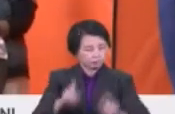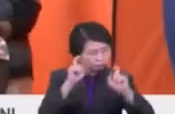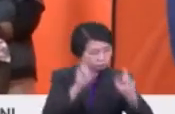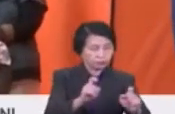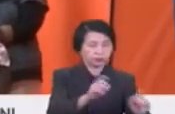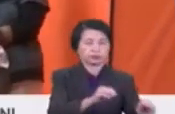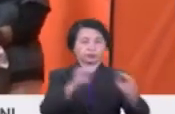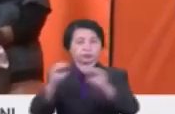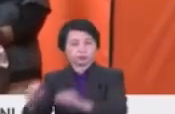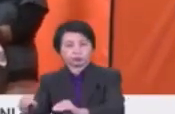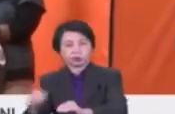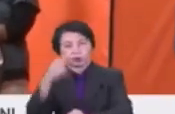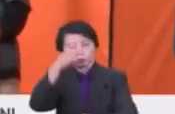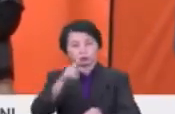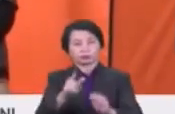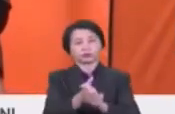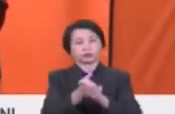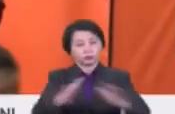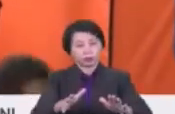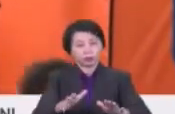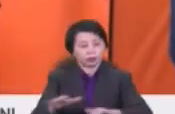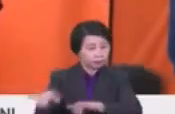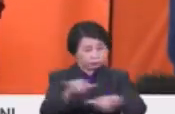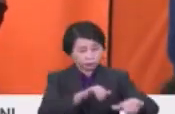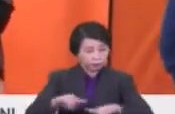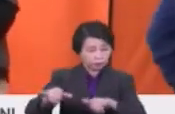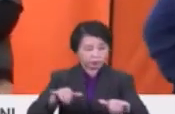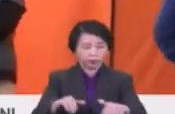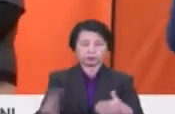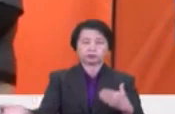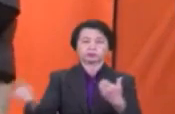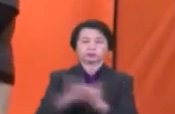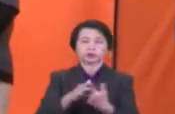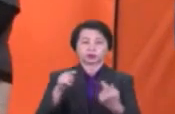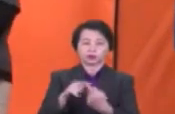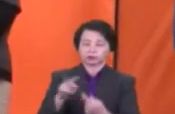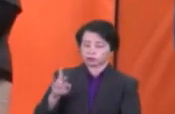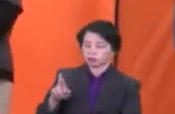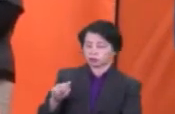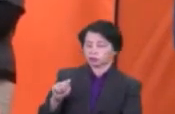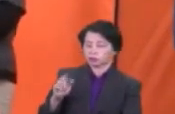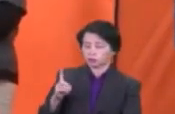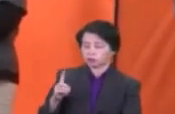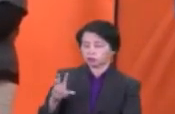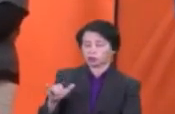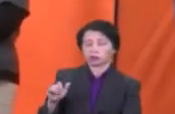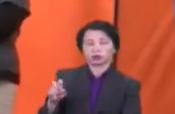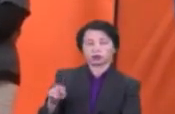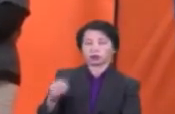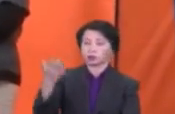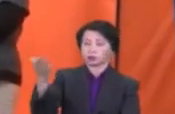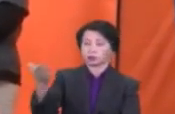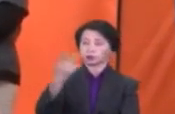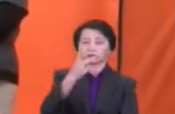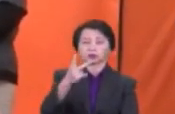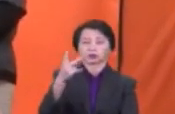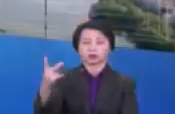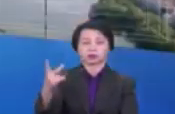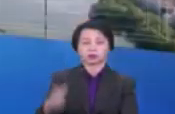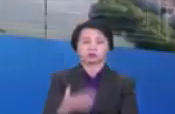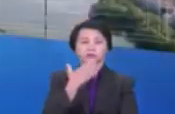segeralah berpindah demi keselamatan bersama. Kita kembali bersama rakan sugas Redwin di RTM Kota Kinabalu. Terima kasih.